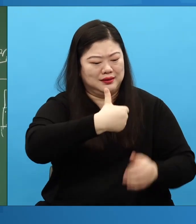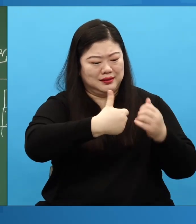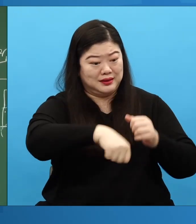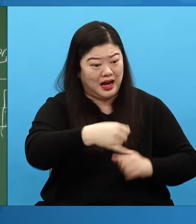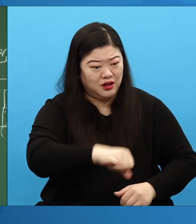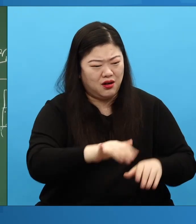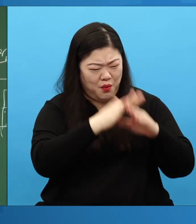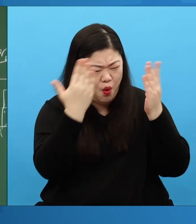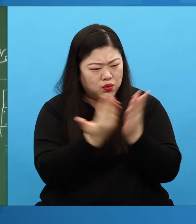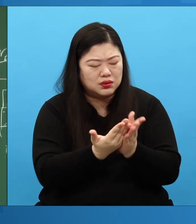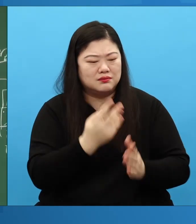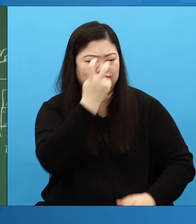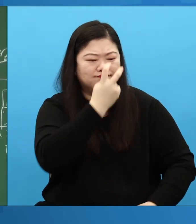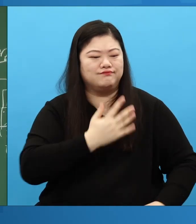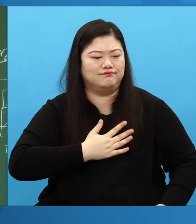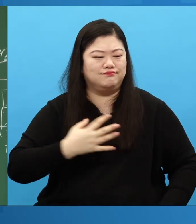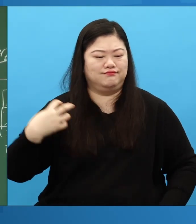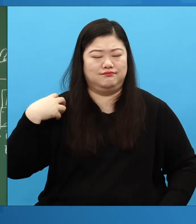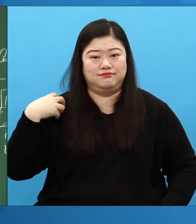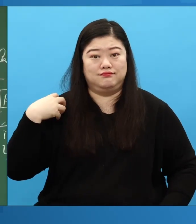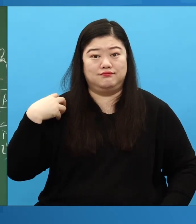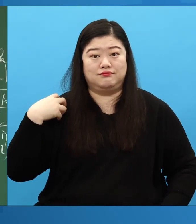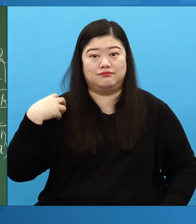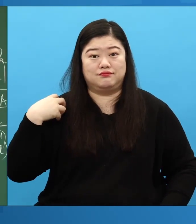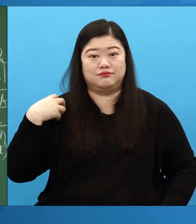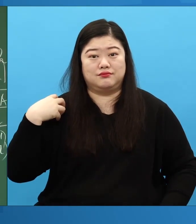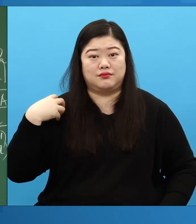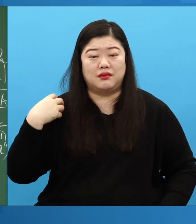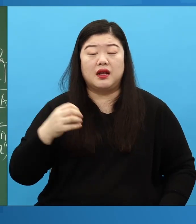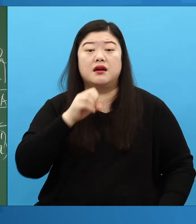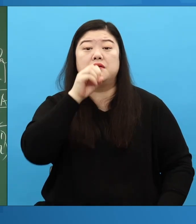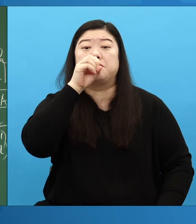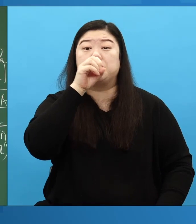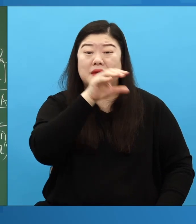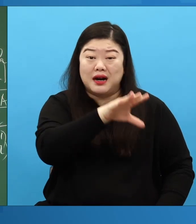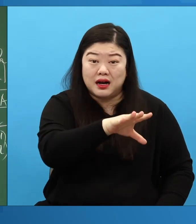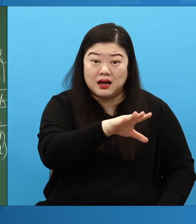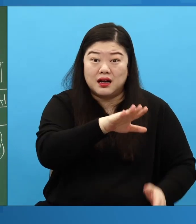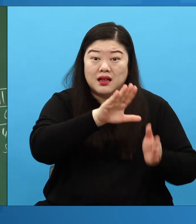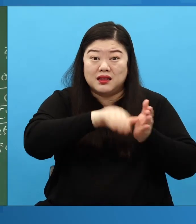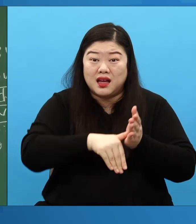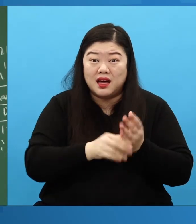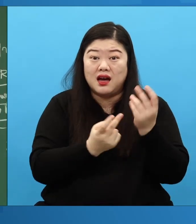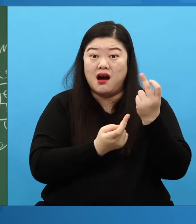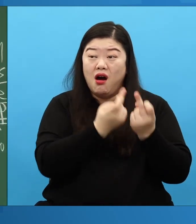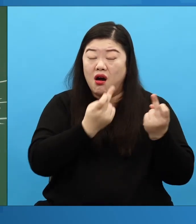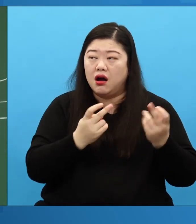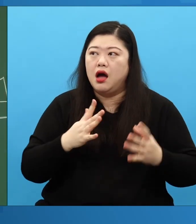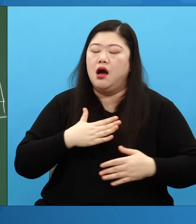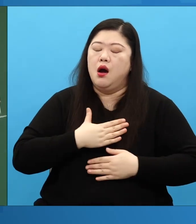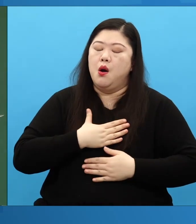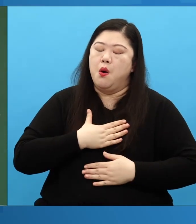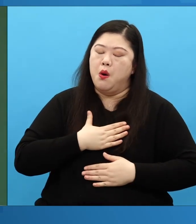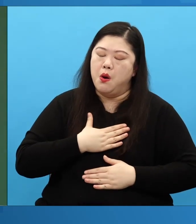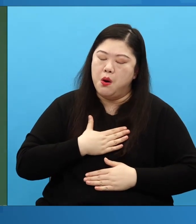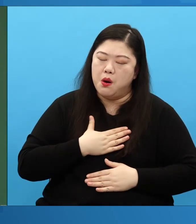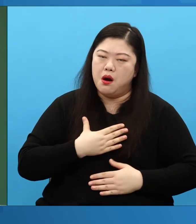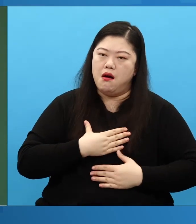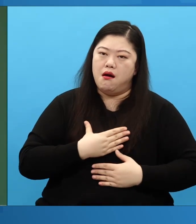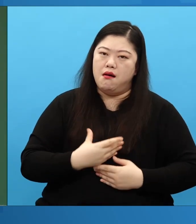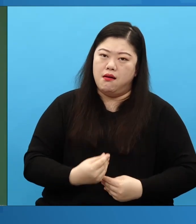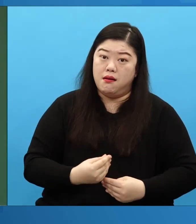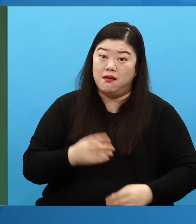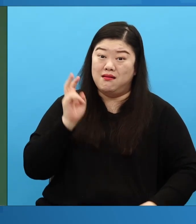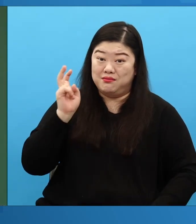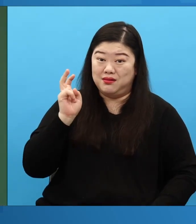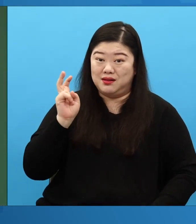your children, I will provide for you. 그때 이제 이 형들이 안심이 됐겠죠. And I'm sure that his brothers, they were very taken aback at that